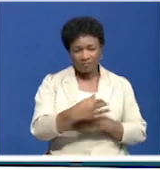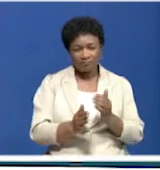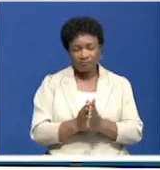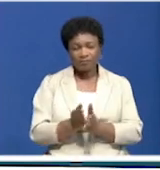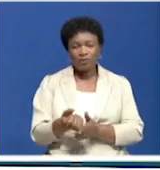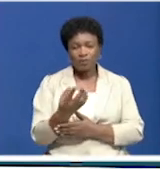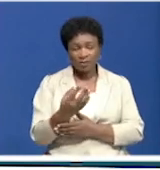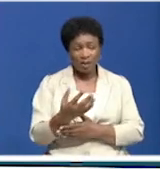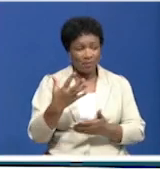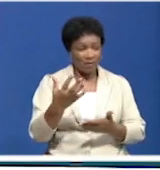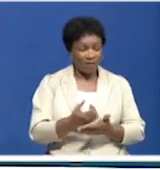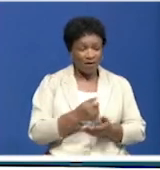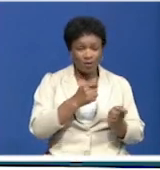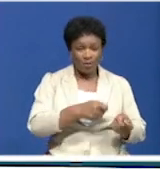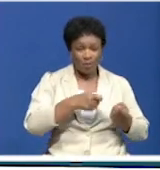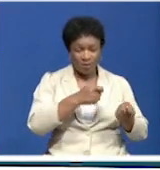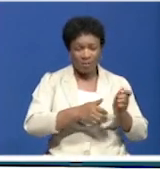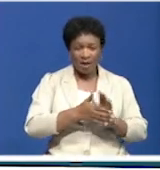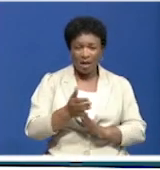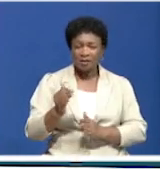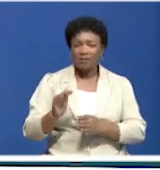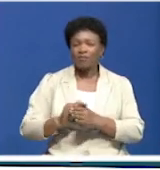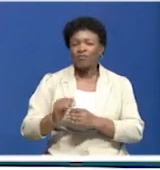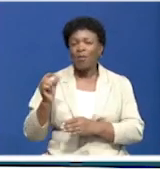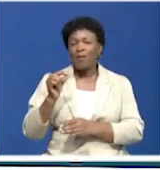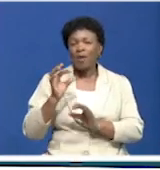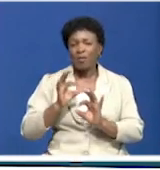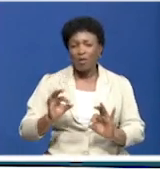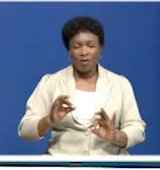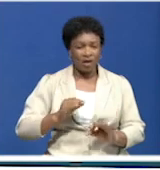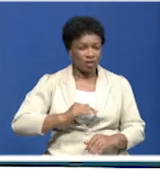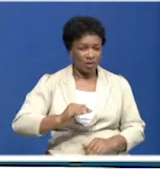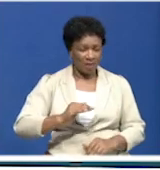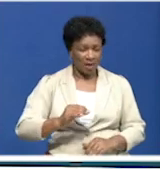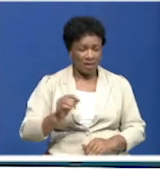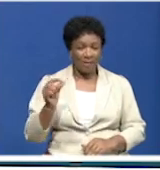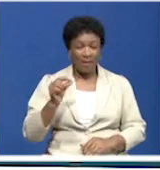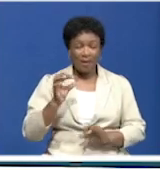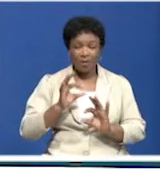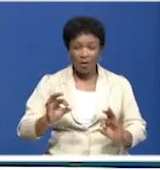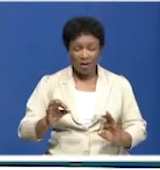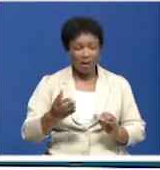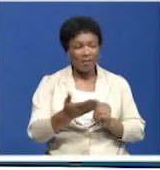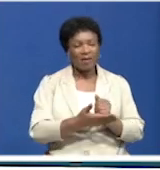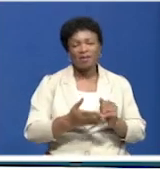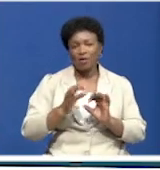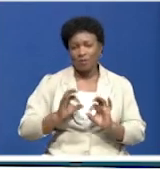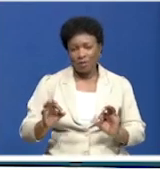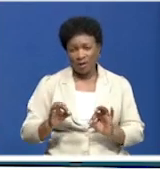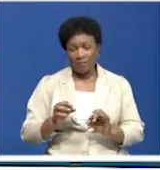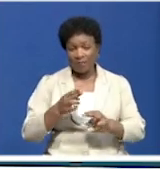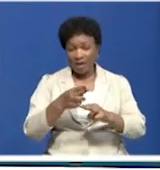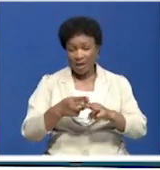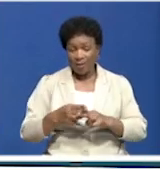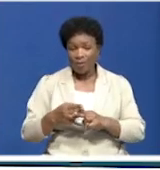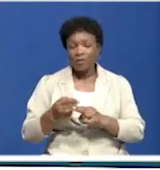maf Niki Ya mk ima yana anz kwenye matumbo Bora shamba hii Ina maa kuwa mbu Bora huto mazo Bora na ni kutak na hilo kampuni Ya